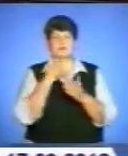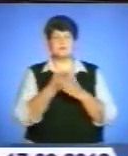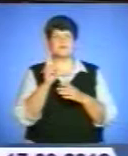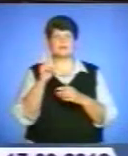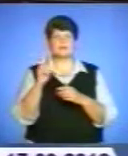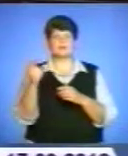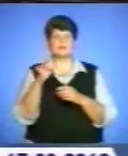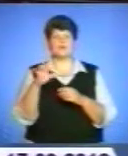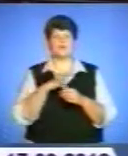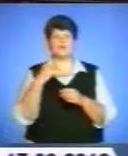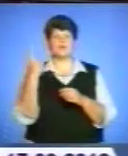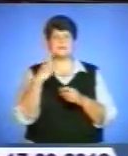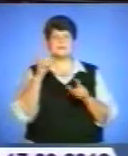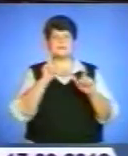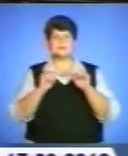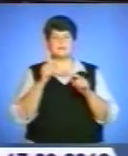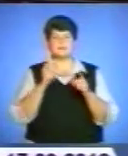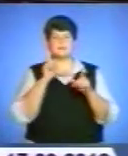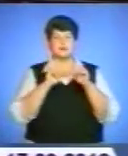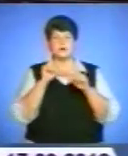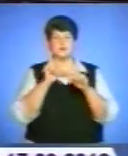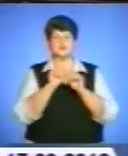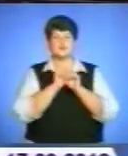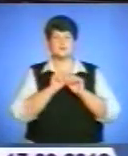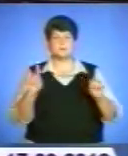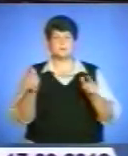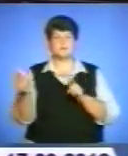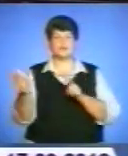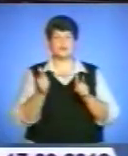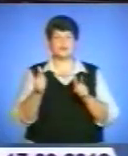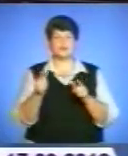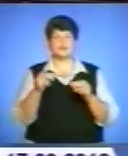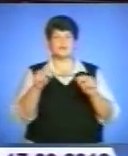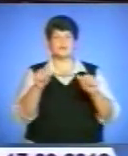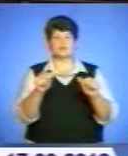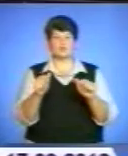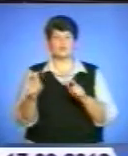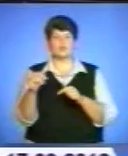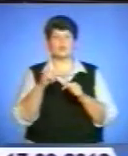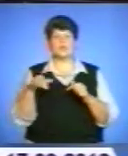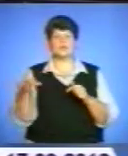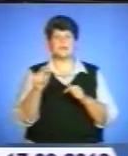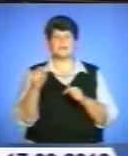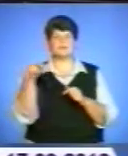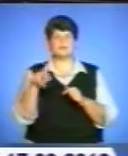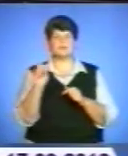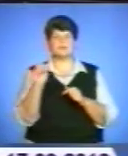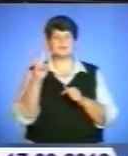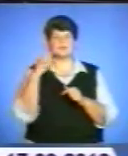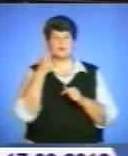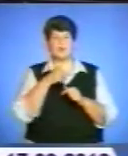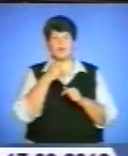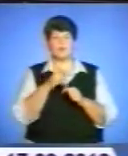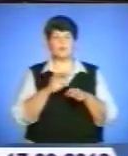відбувся обласний семінар «Нарада» з особливостей підготовки ґрунту під урожай 2013 року та організації проведення